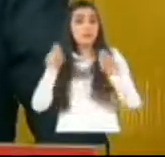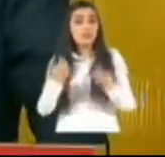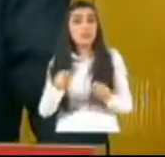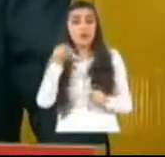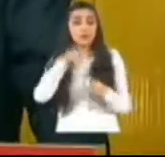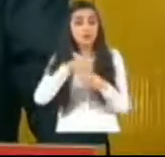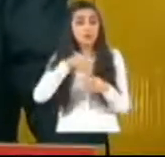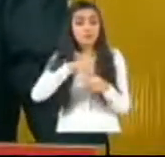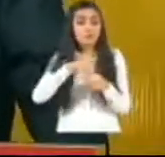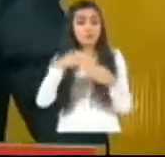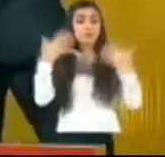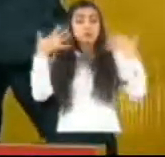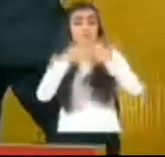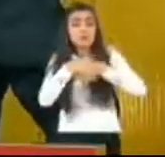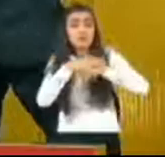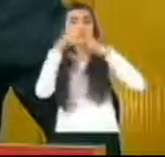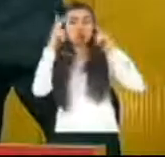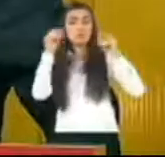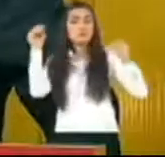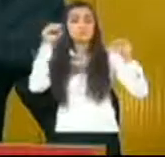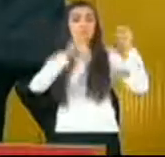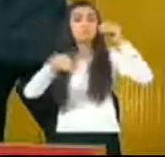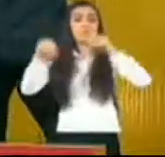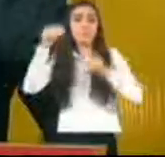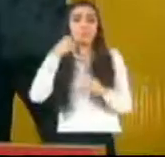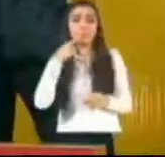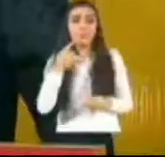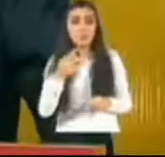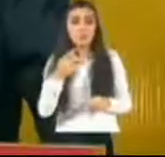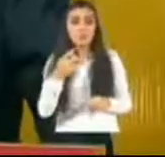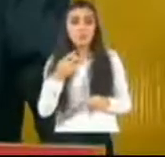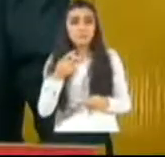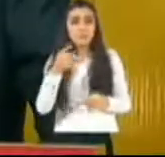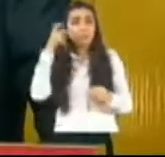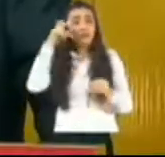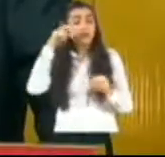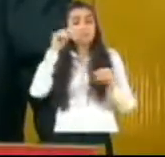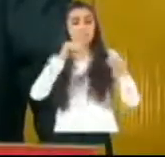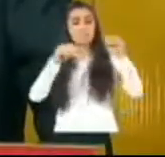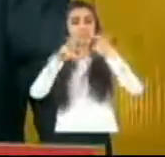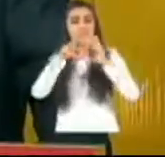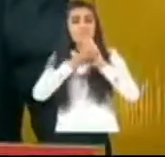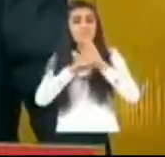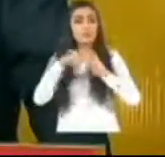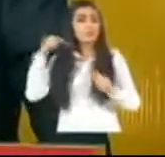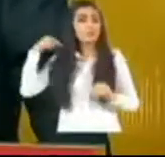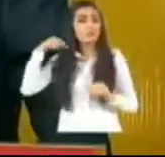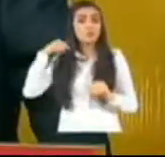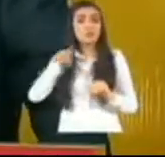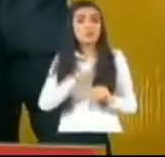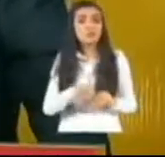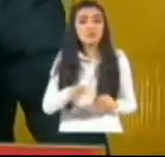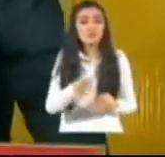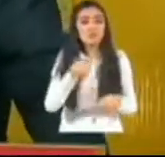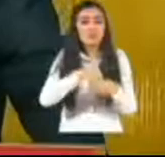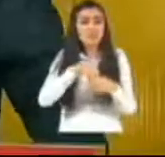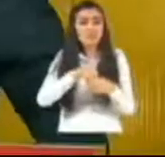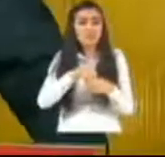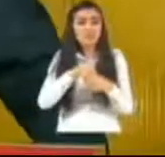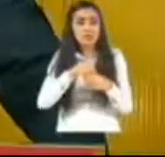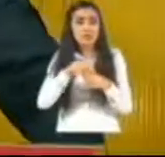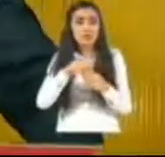bunun için geceyi gündüze katmaktadır. Kurulması planlanan Kürdistan için adeta son